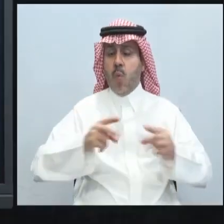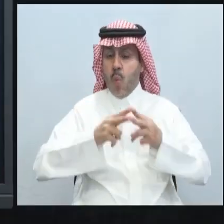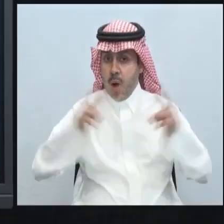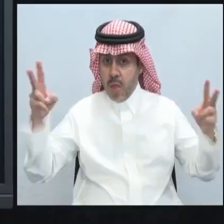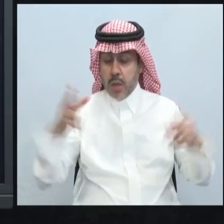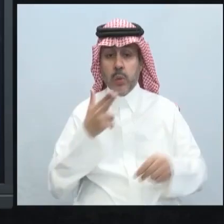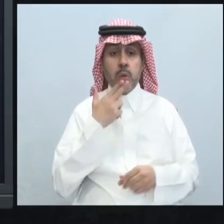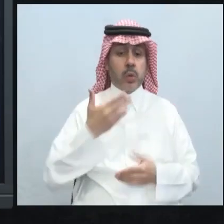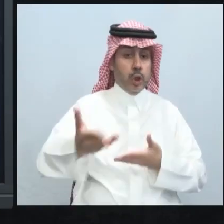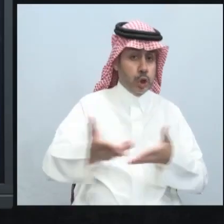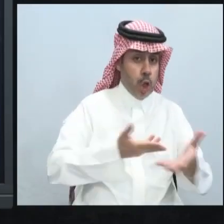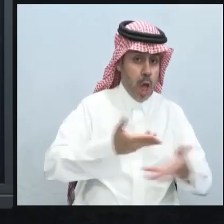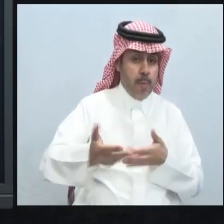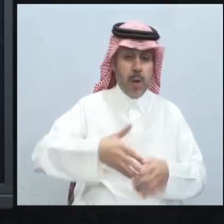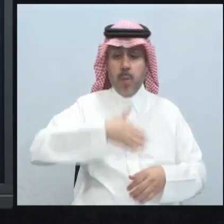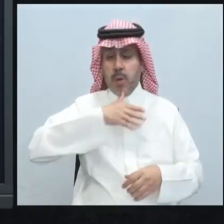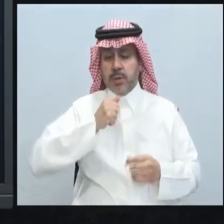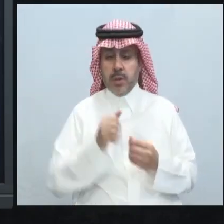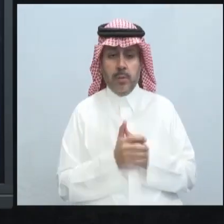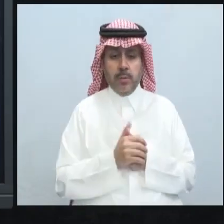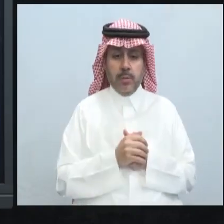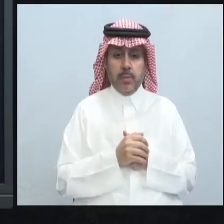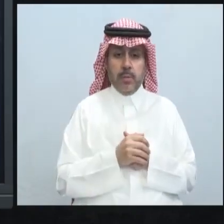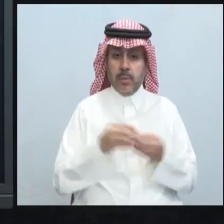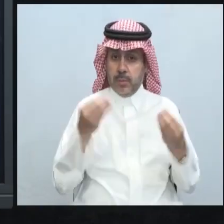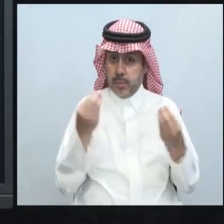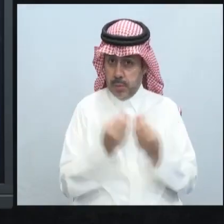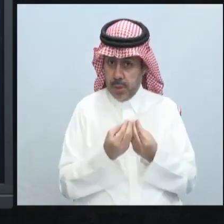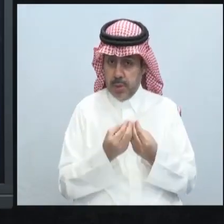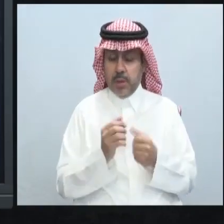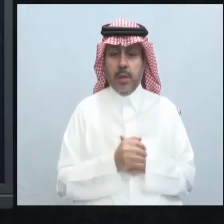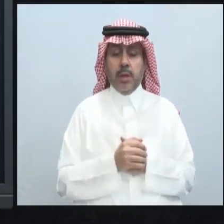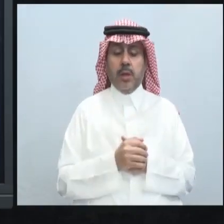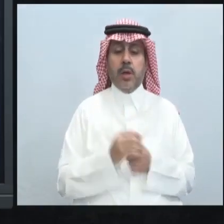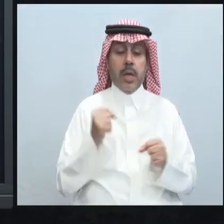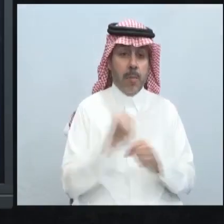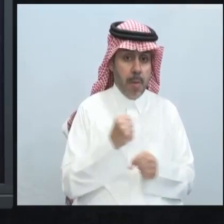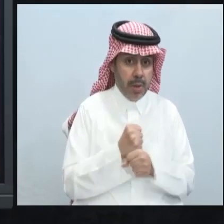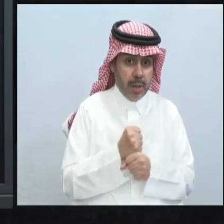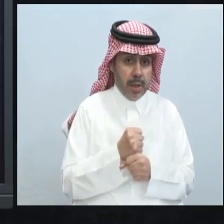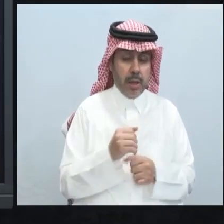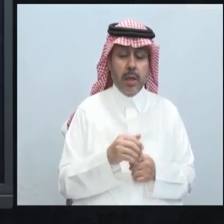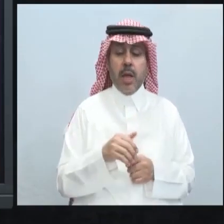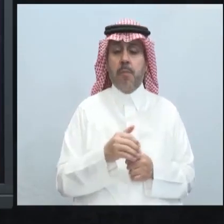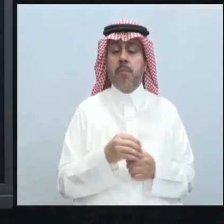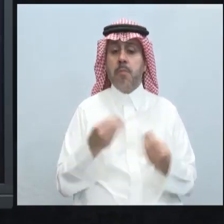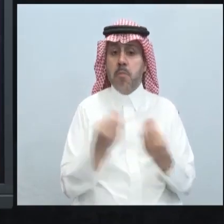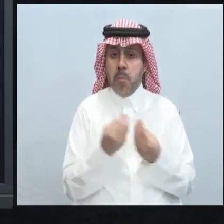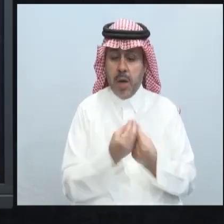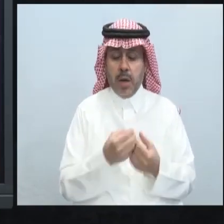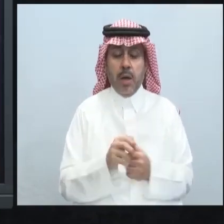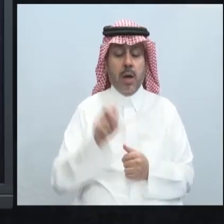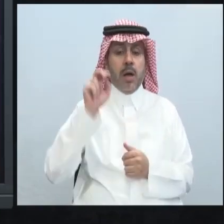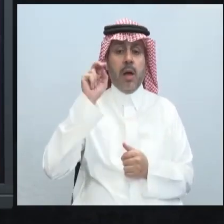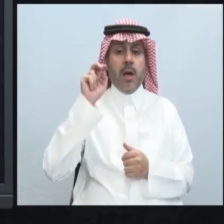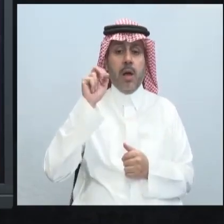حسن تعامل النبي صلى الله عليه وسلم مع من احسنتم مع من يقوم على